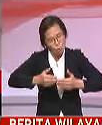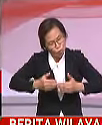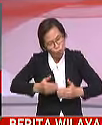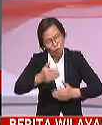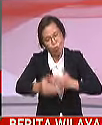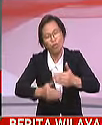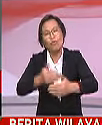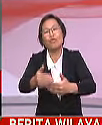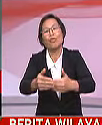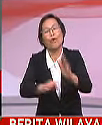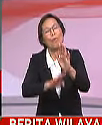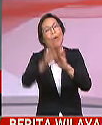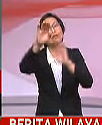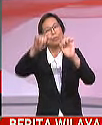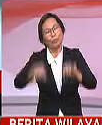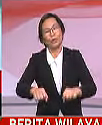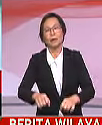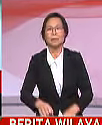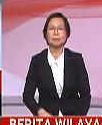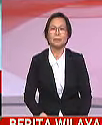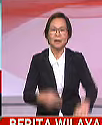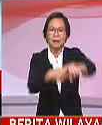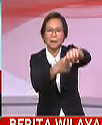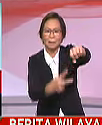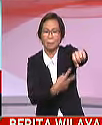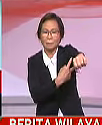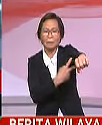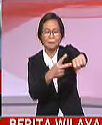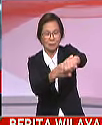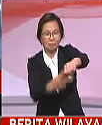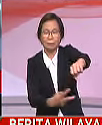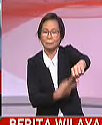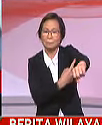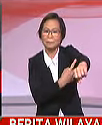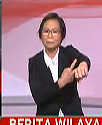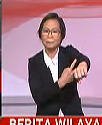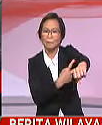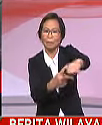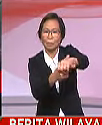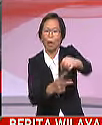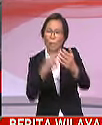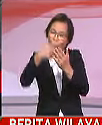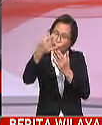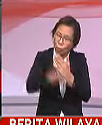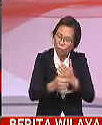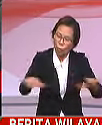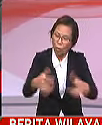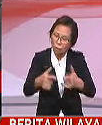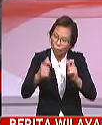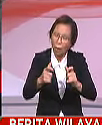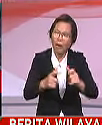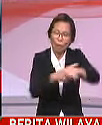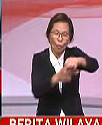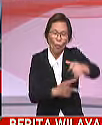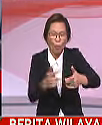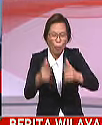tempatan Sibuyau lagi lah. Harap itu jabatan akan jalan projek jalan cepat semungkin